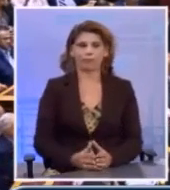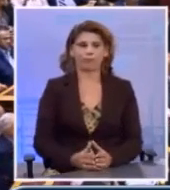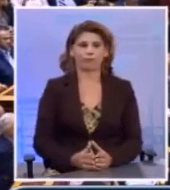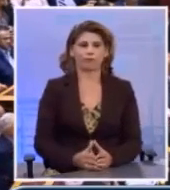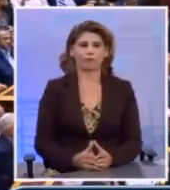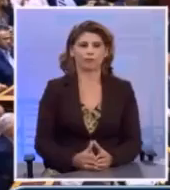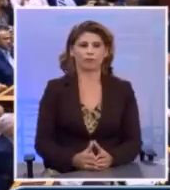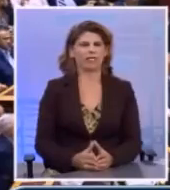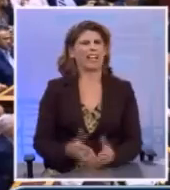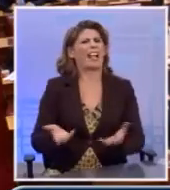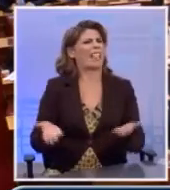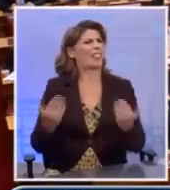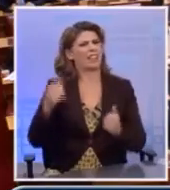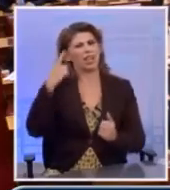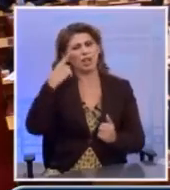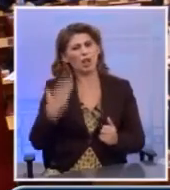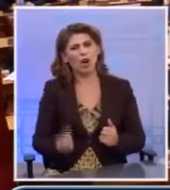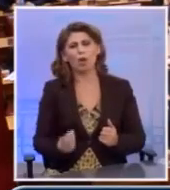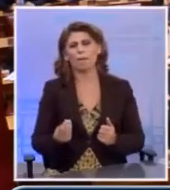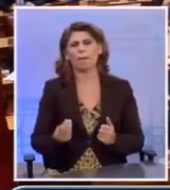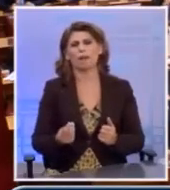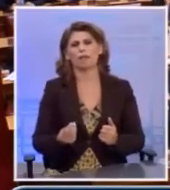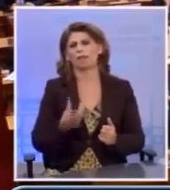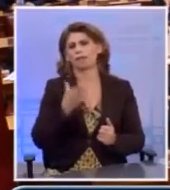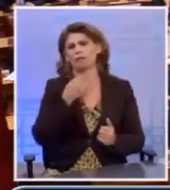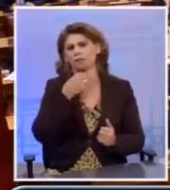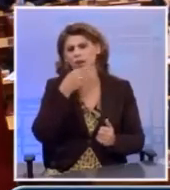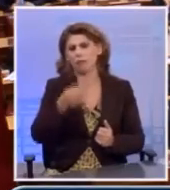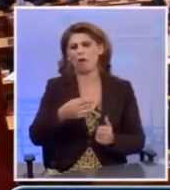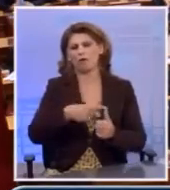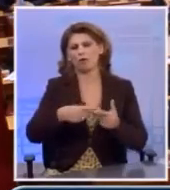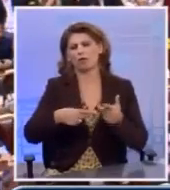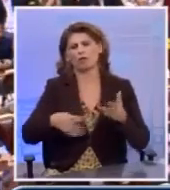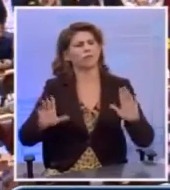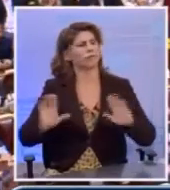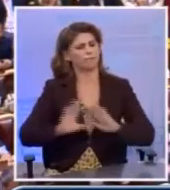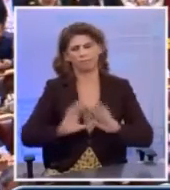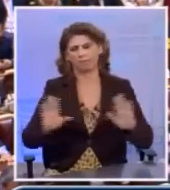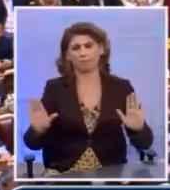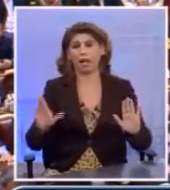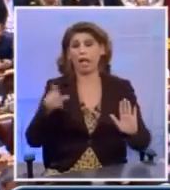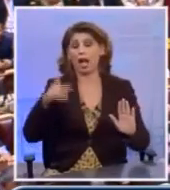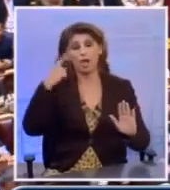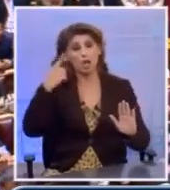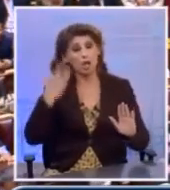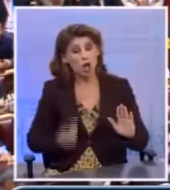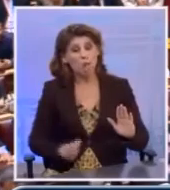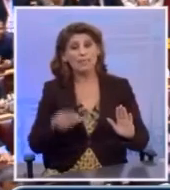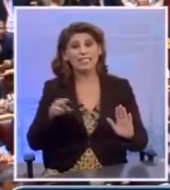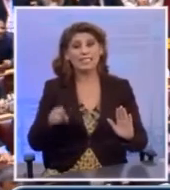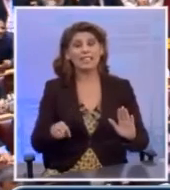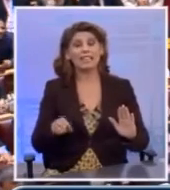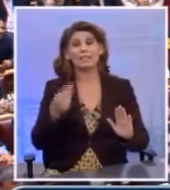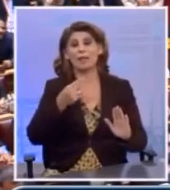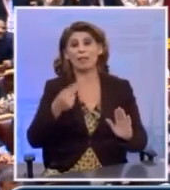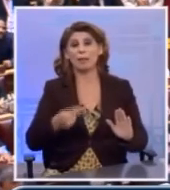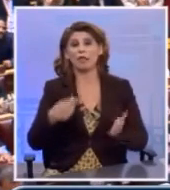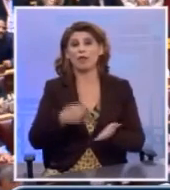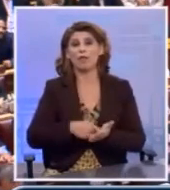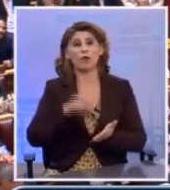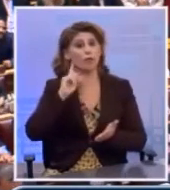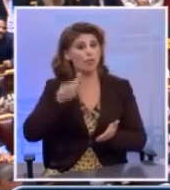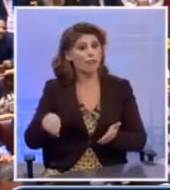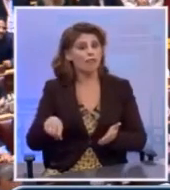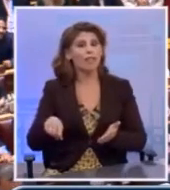δεν έχει νόημα να πολλαπλασιάσω τις αναφορές. Αυτό που έχει νόημα είναι να πω σε σχέση με τα ζητήματα της φοροδιαφυγής ότι το πάρτι έχει